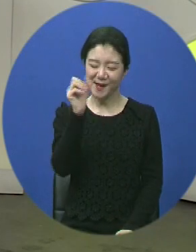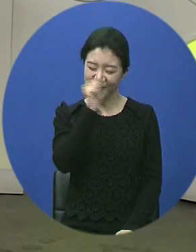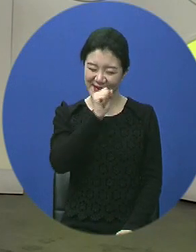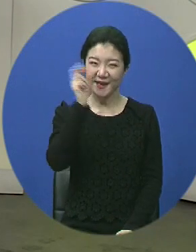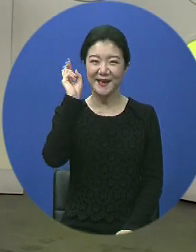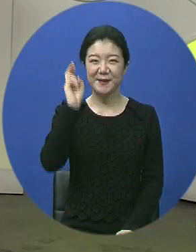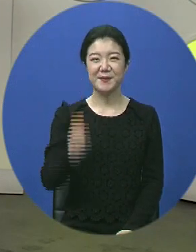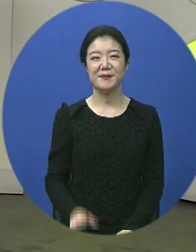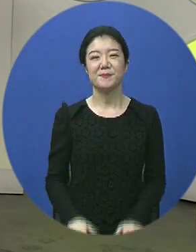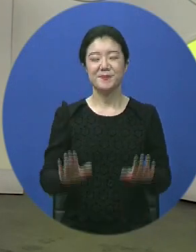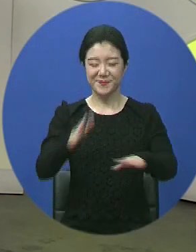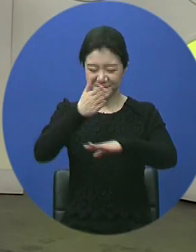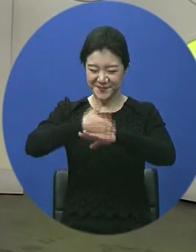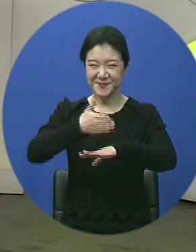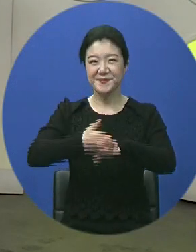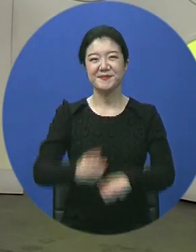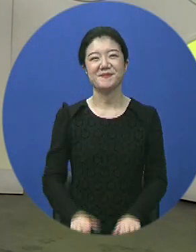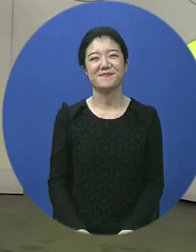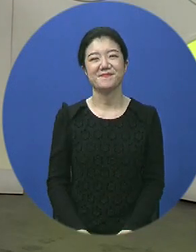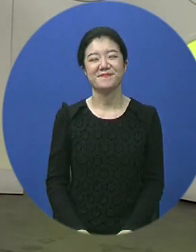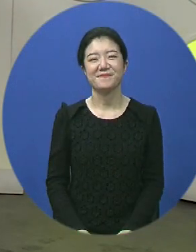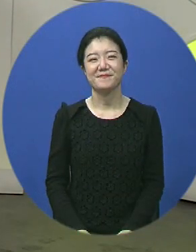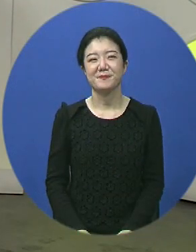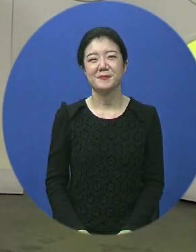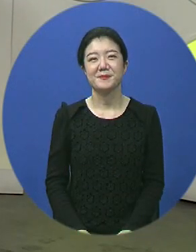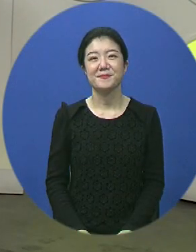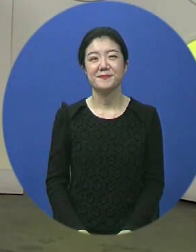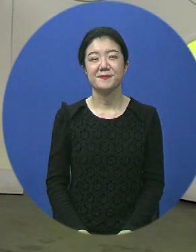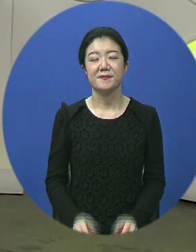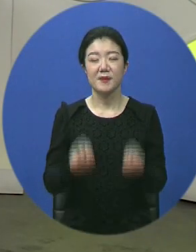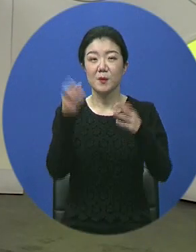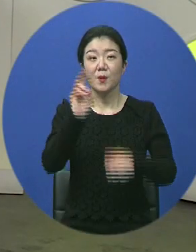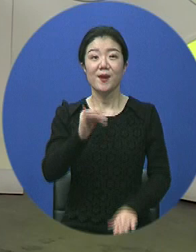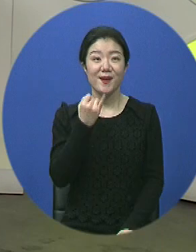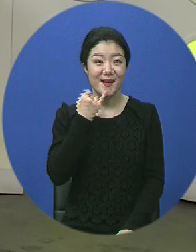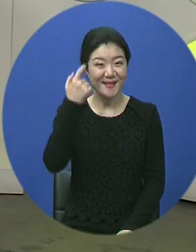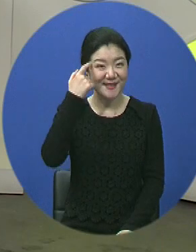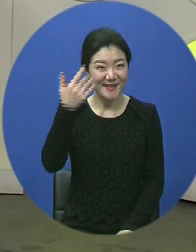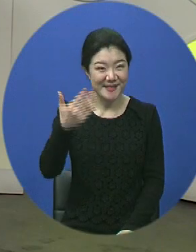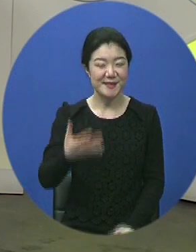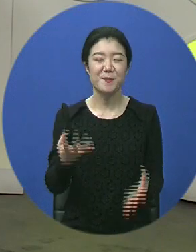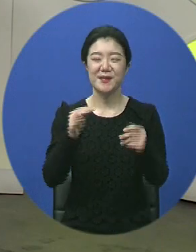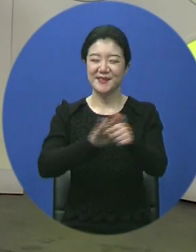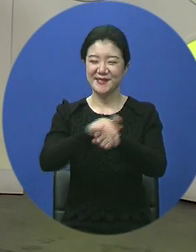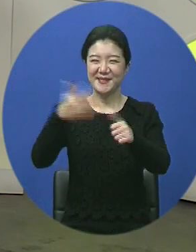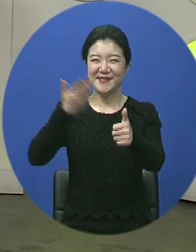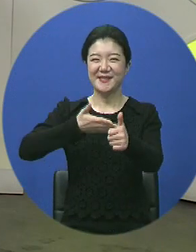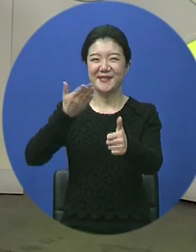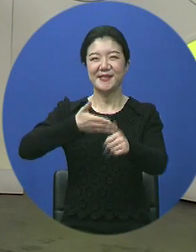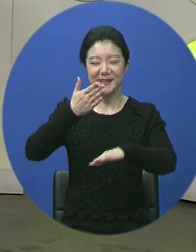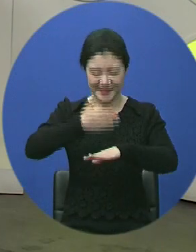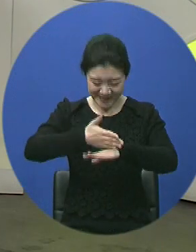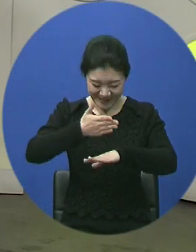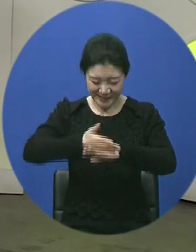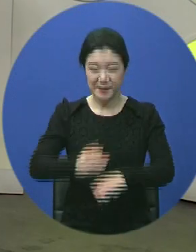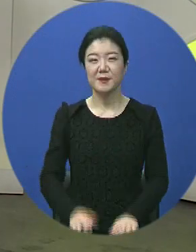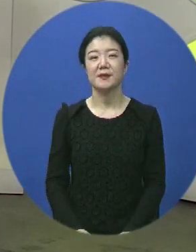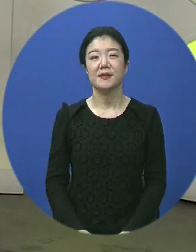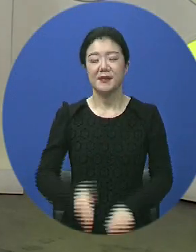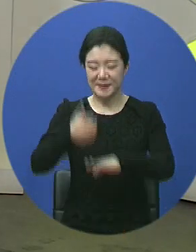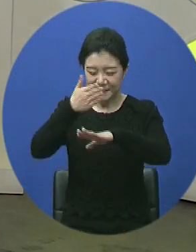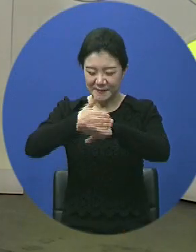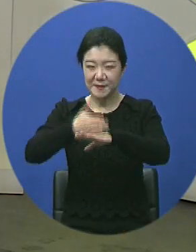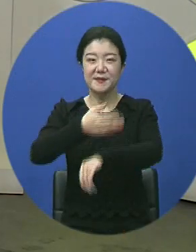것 같아요. 네. 감사합니다. 좋아하셨나요? 네. 네. 아, 네. 신곡 괜찮으셨나요? 네. 많이 사랑해 주세요. 감사합니다. 네. 네. 고맙습니다.